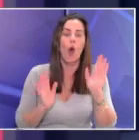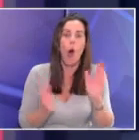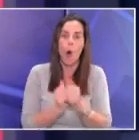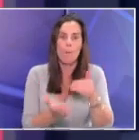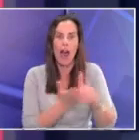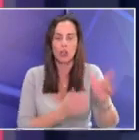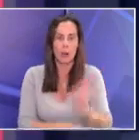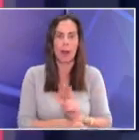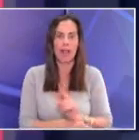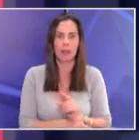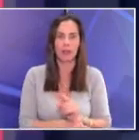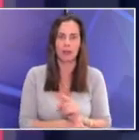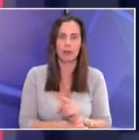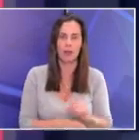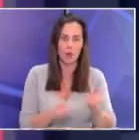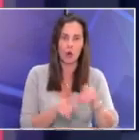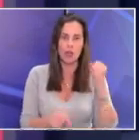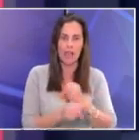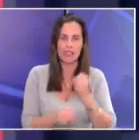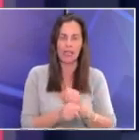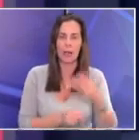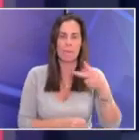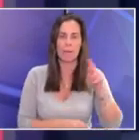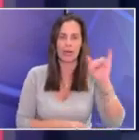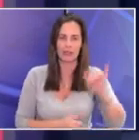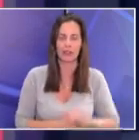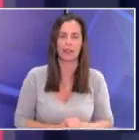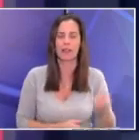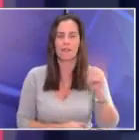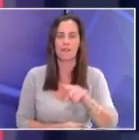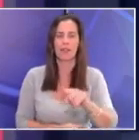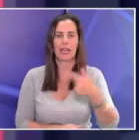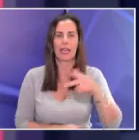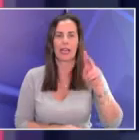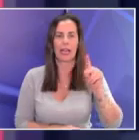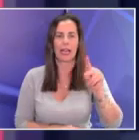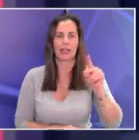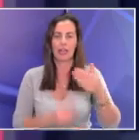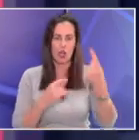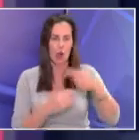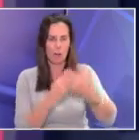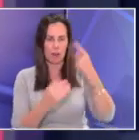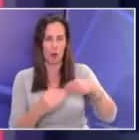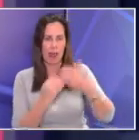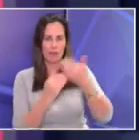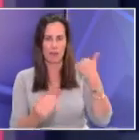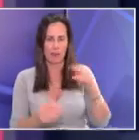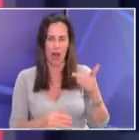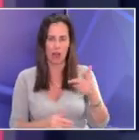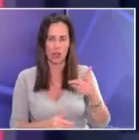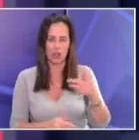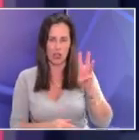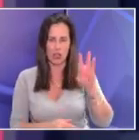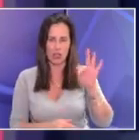משא אותו לאלתר, כפי שהוא עשה עם פרי ועם גנדלמן. יום לפני מה ששטרן